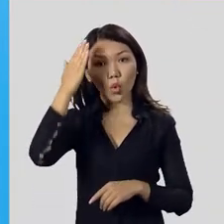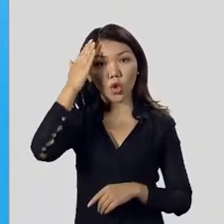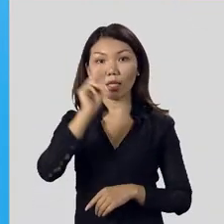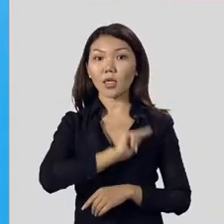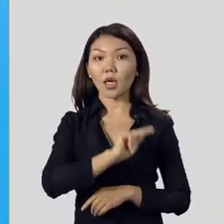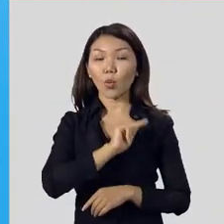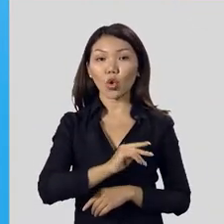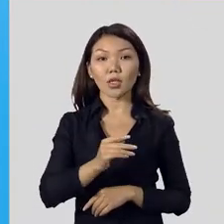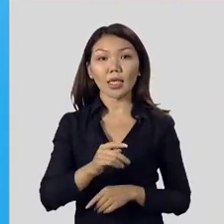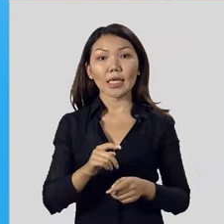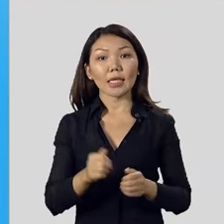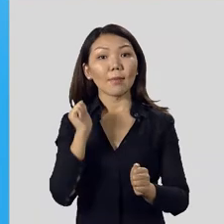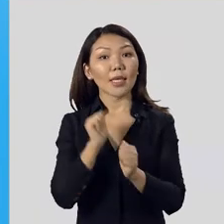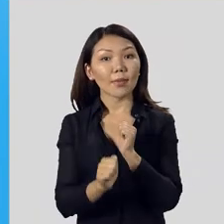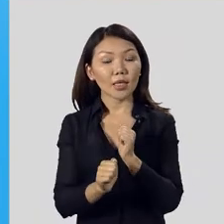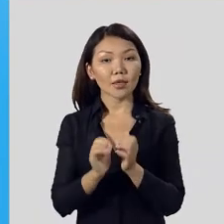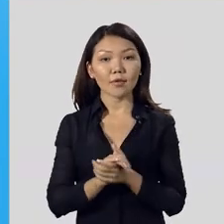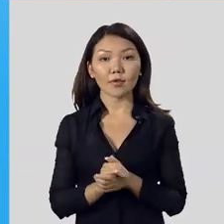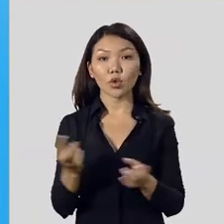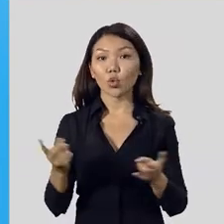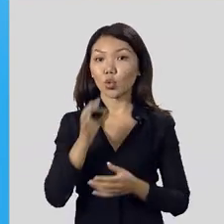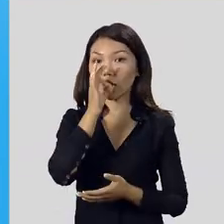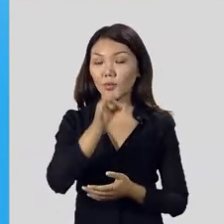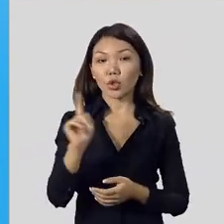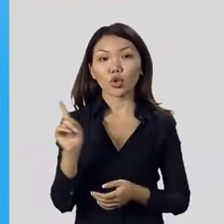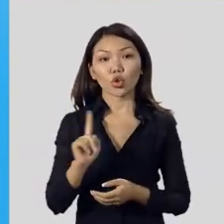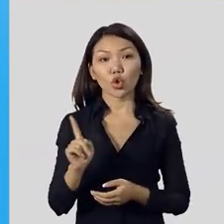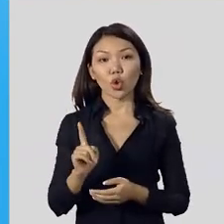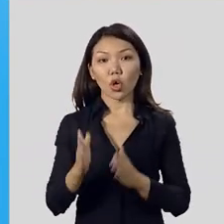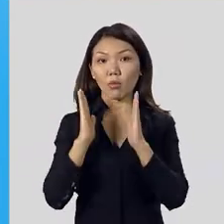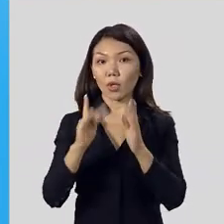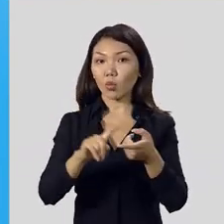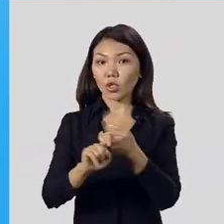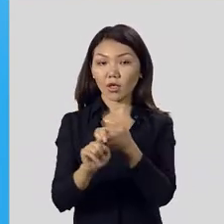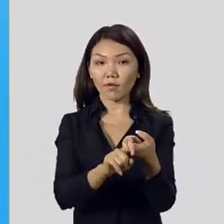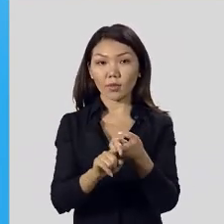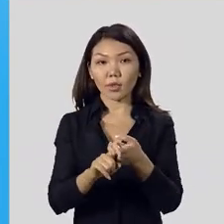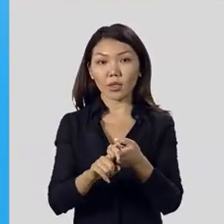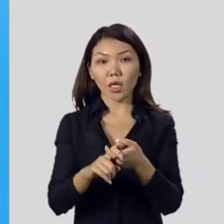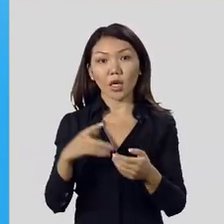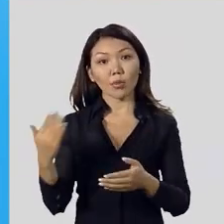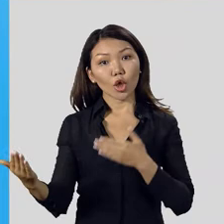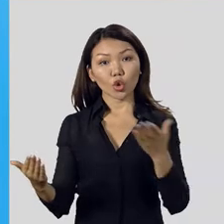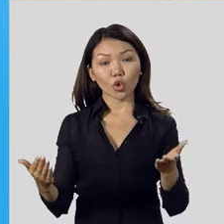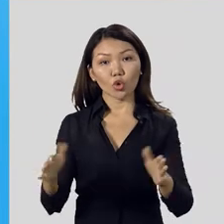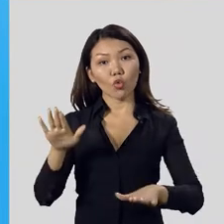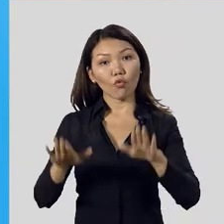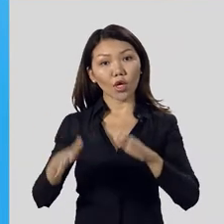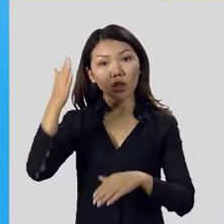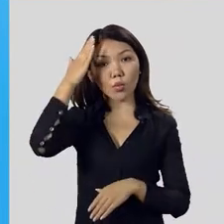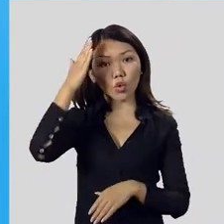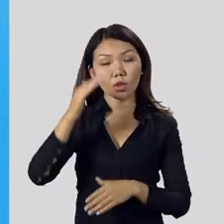работает непрерывно. Следует отметить, что прямой зависимости между весом мозга